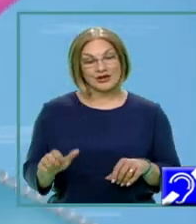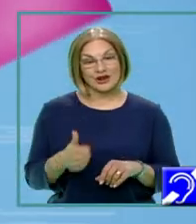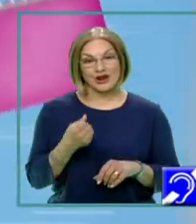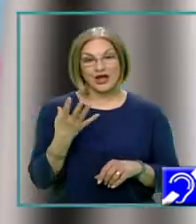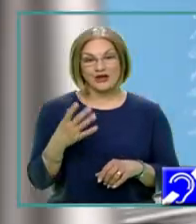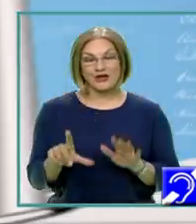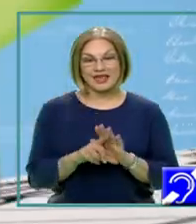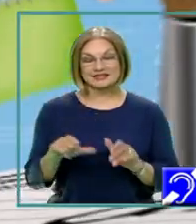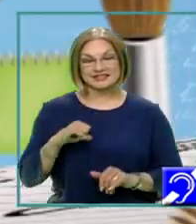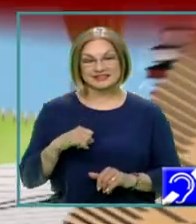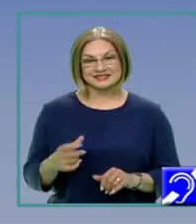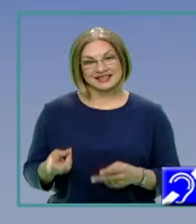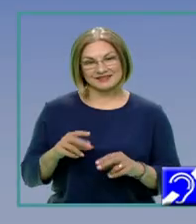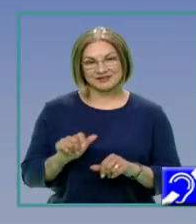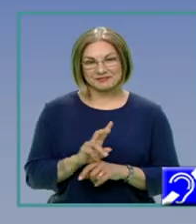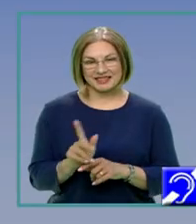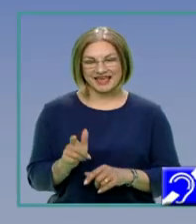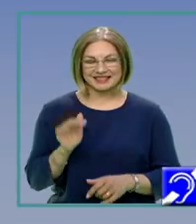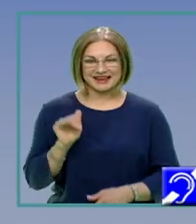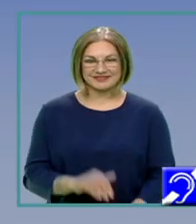interesantă revin imediat